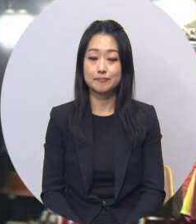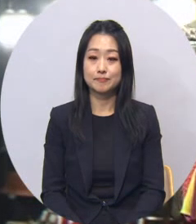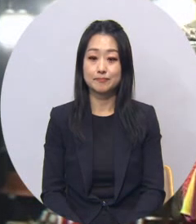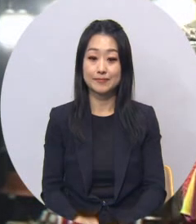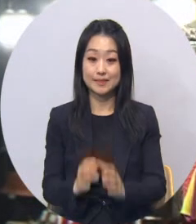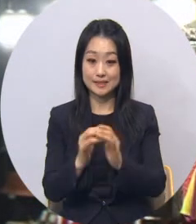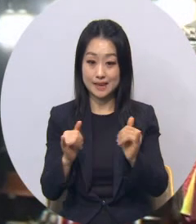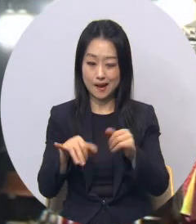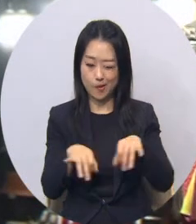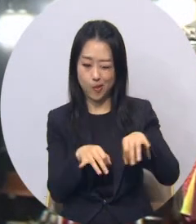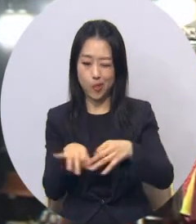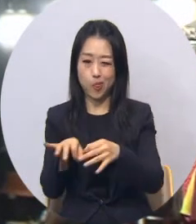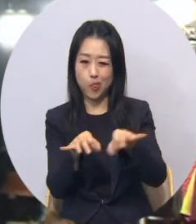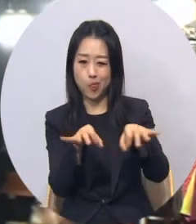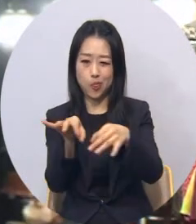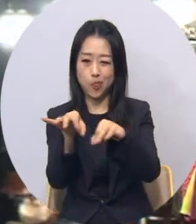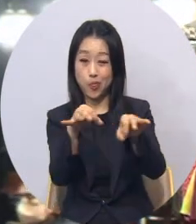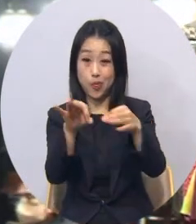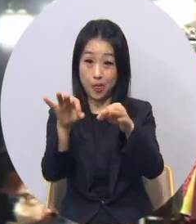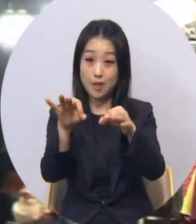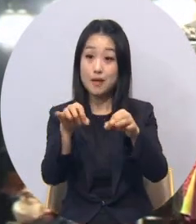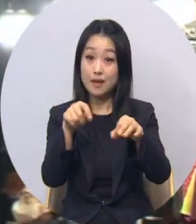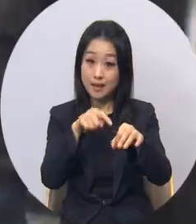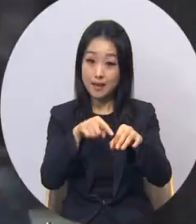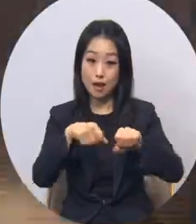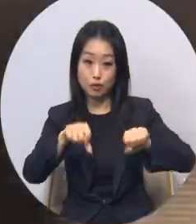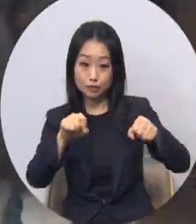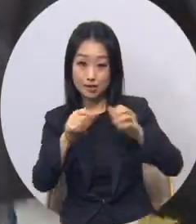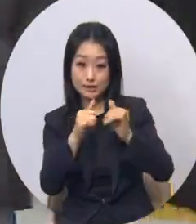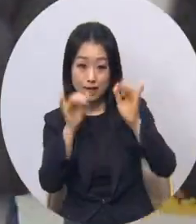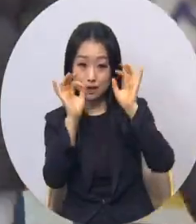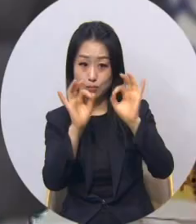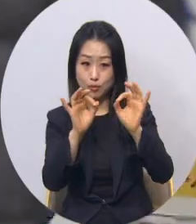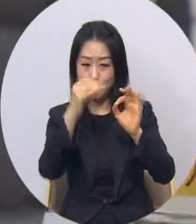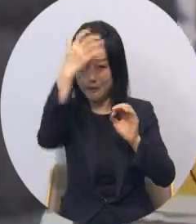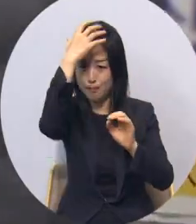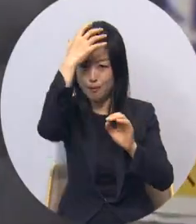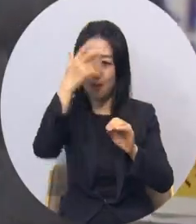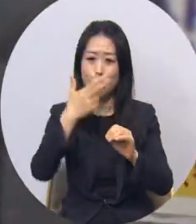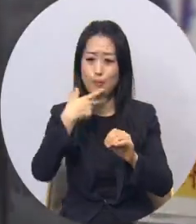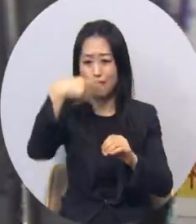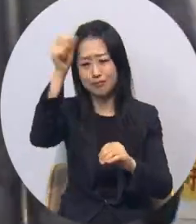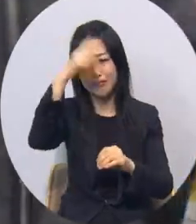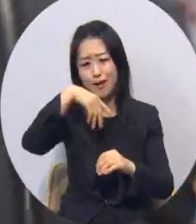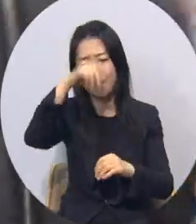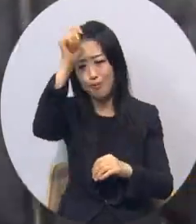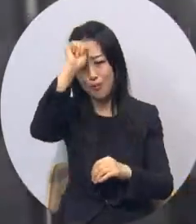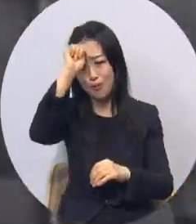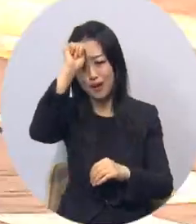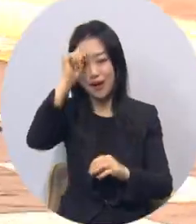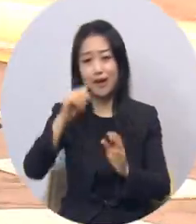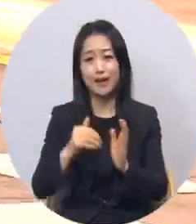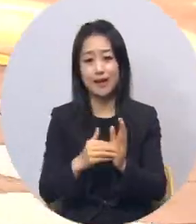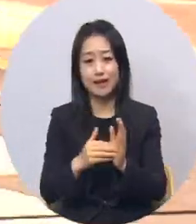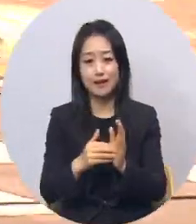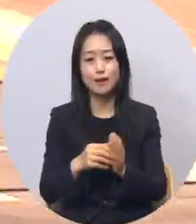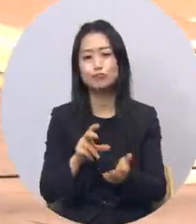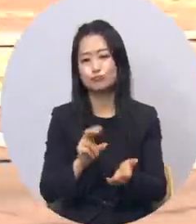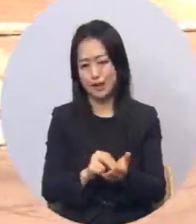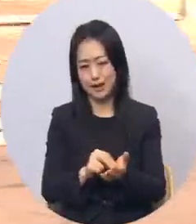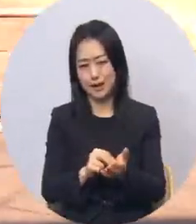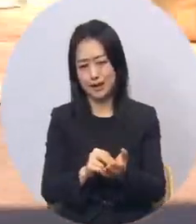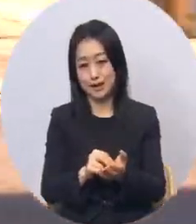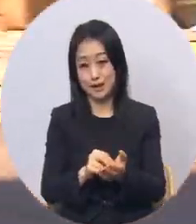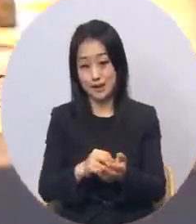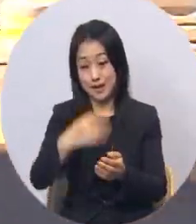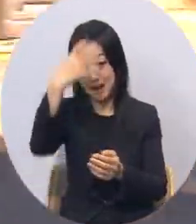사람들 사이를 해치며 달리는 오토바이 운전자를 살펴보니 안전모가 아닌 모자를 착용했습니다 오토바이 운행 시